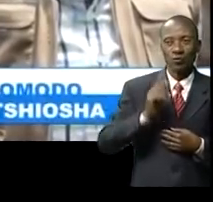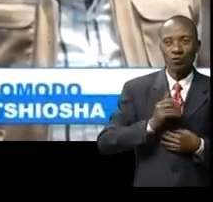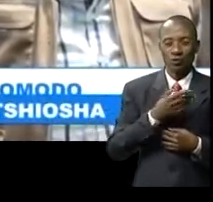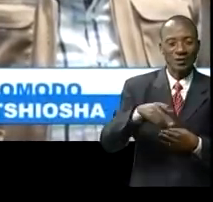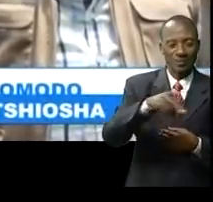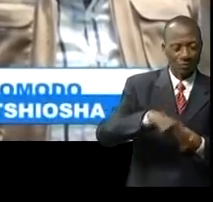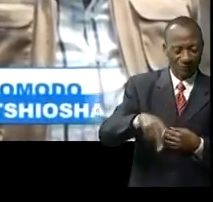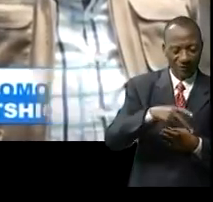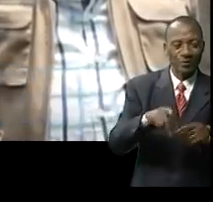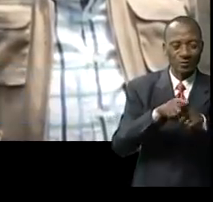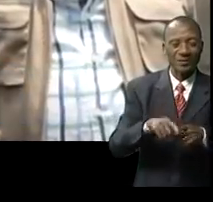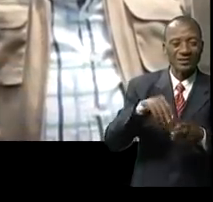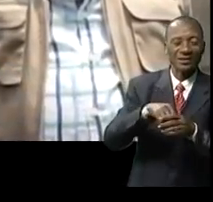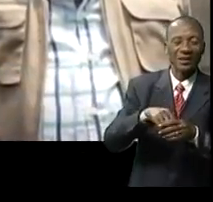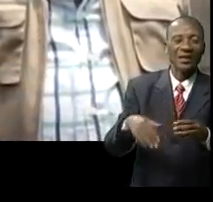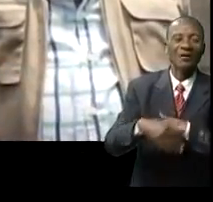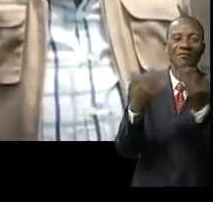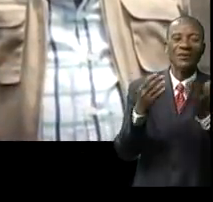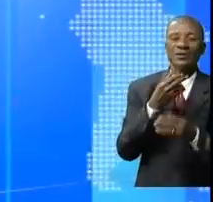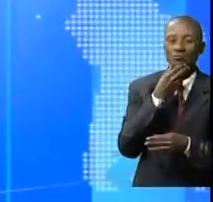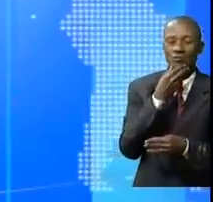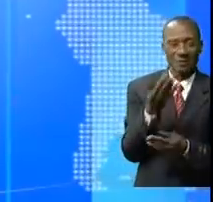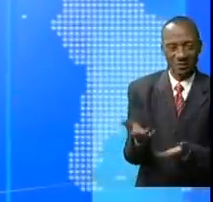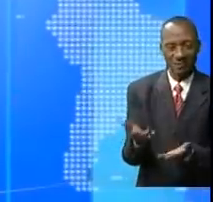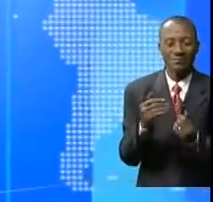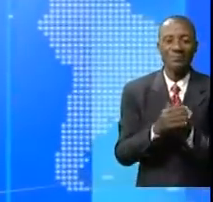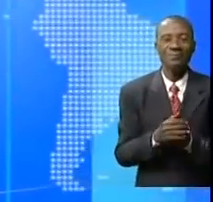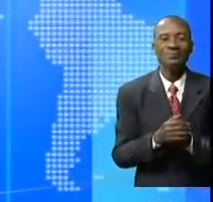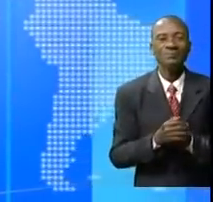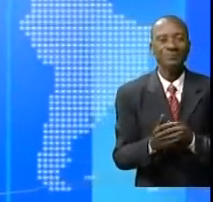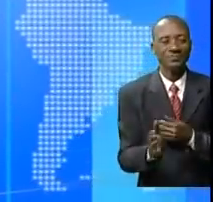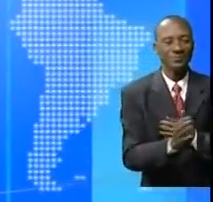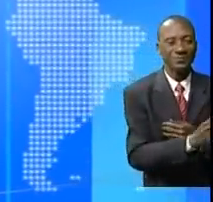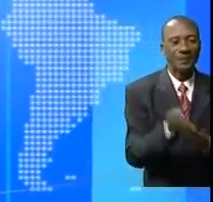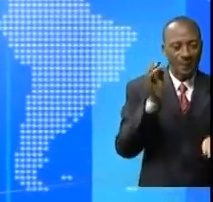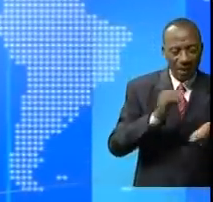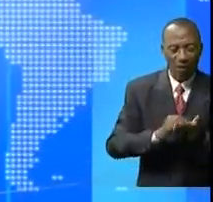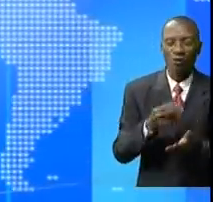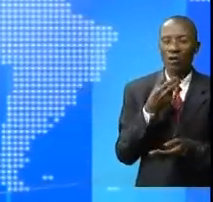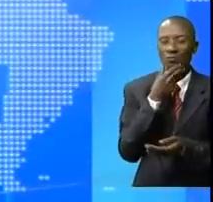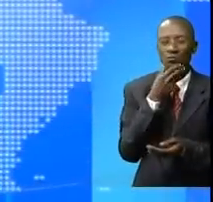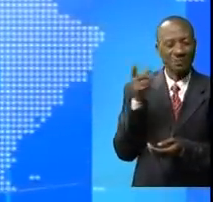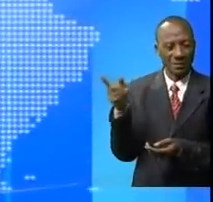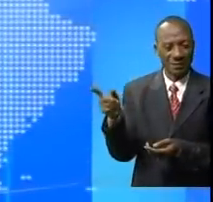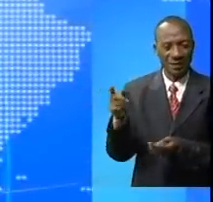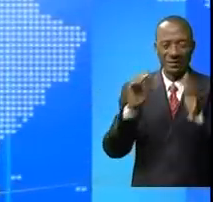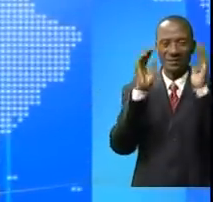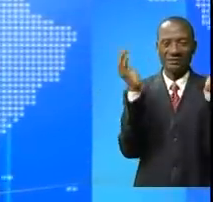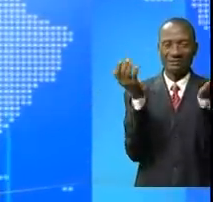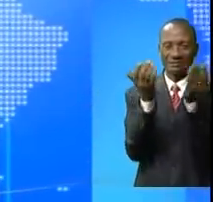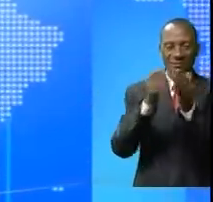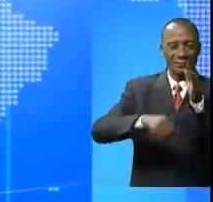là, la ville va porter une belle robe. Toujours en Mbujimayi, le stade Kachalabonzola est